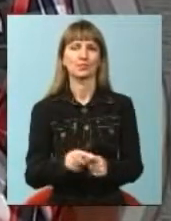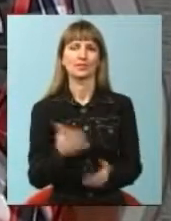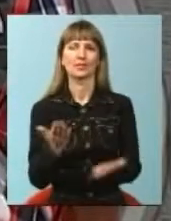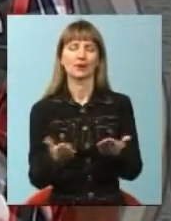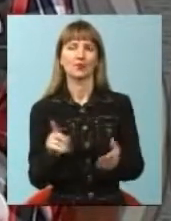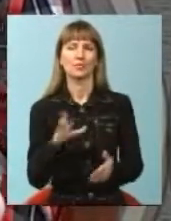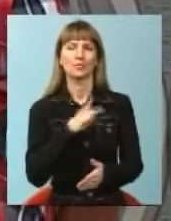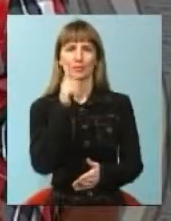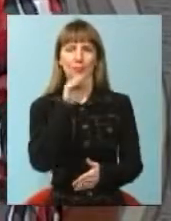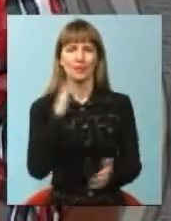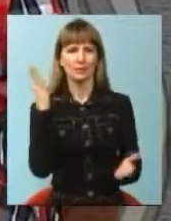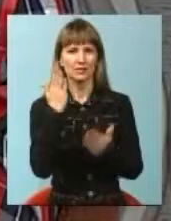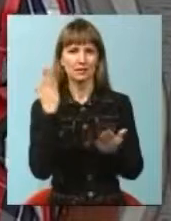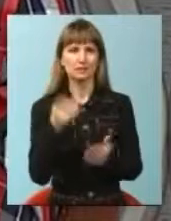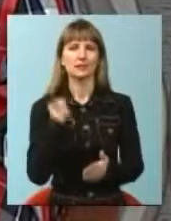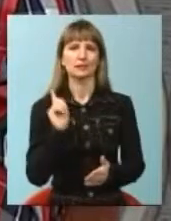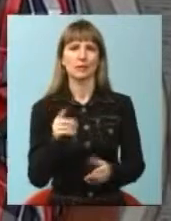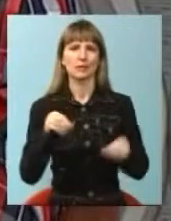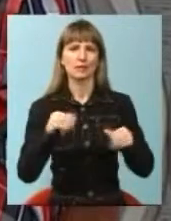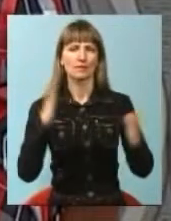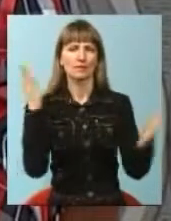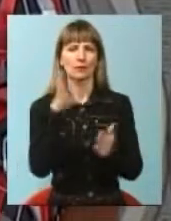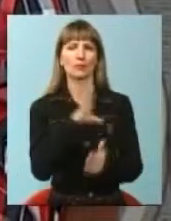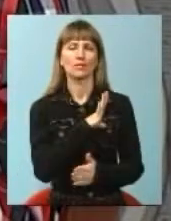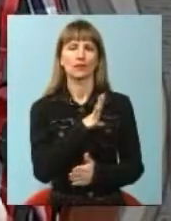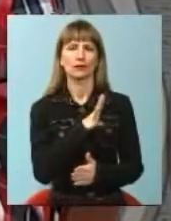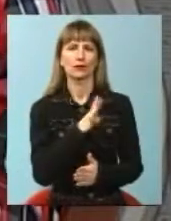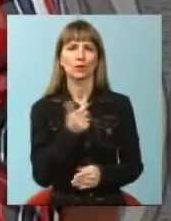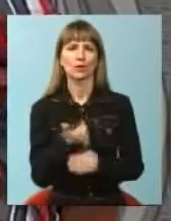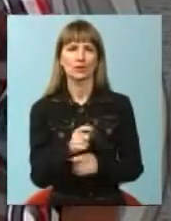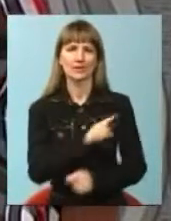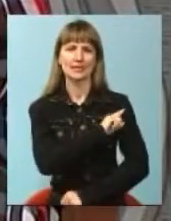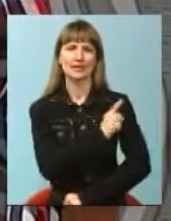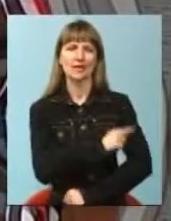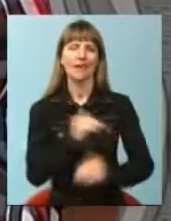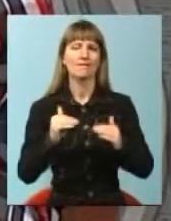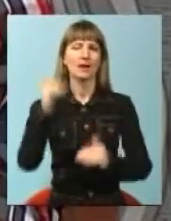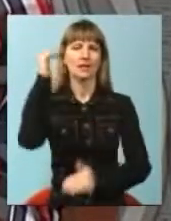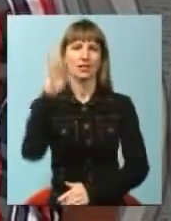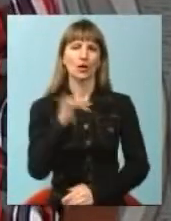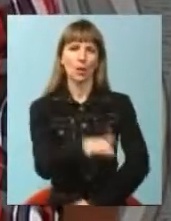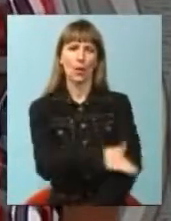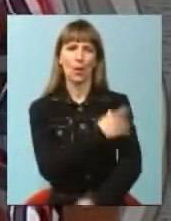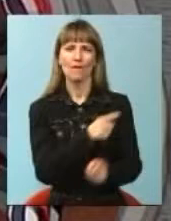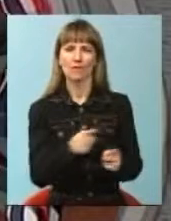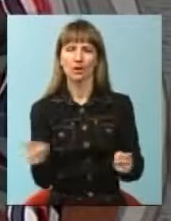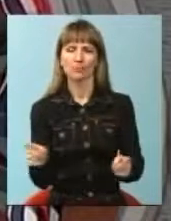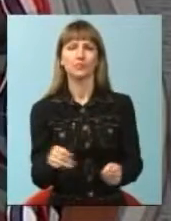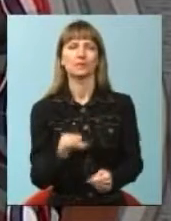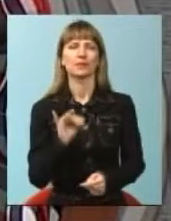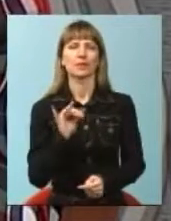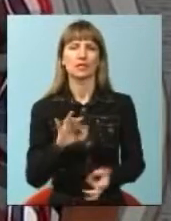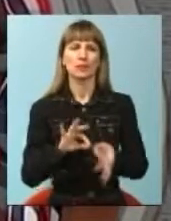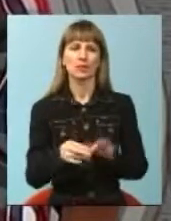напевно, ще був такий маленький вітерець. А насправді піщані вихори бувають дуже таки міцні, високі та довготривалі. Ну і докладніше